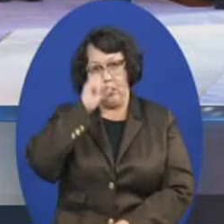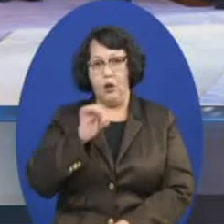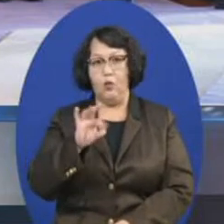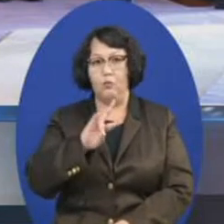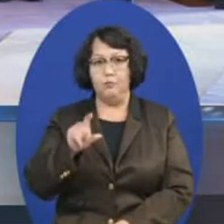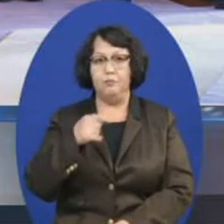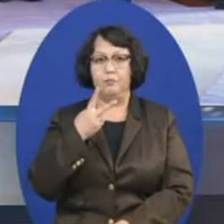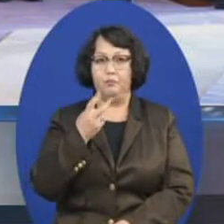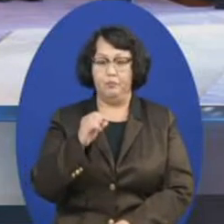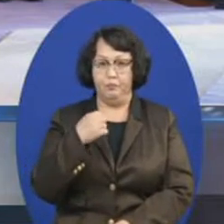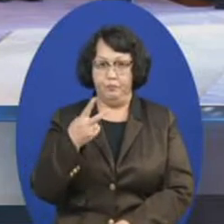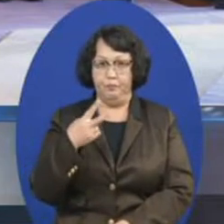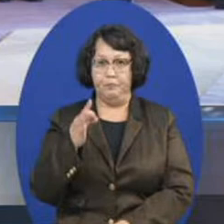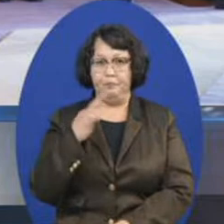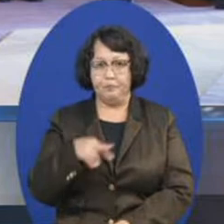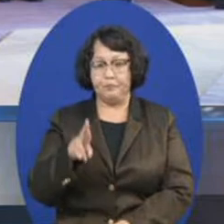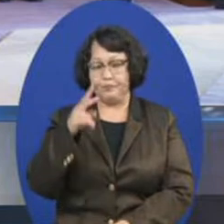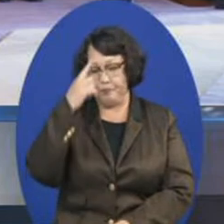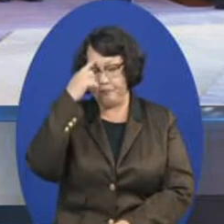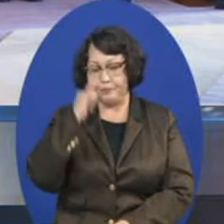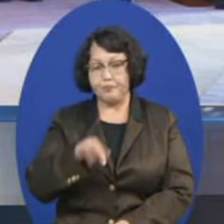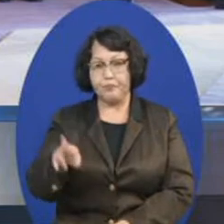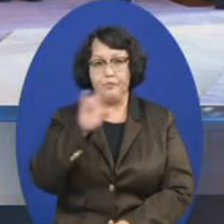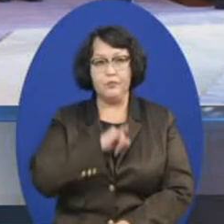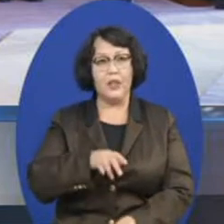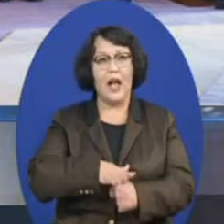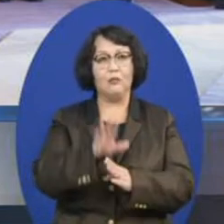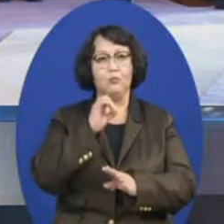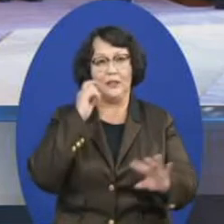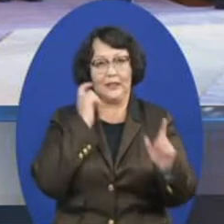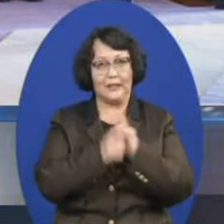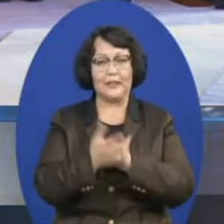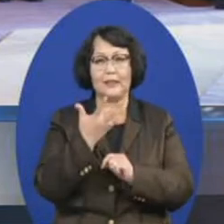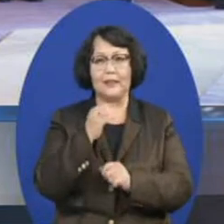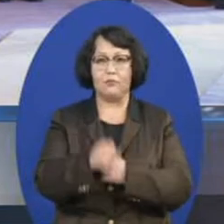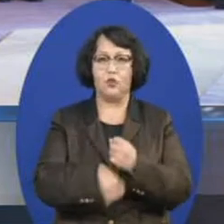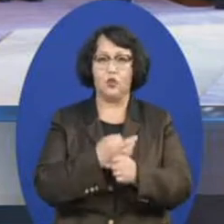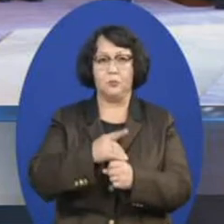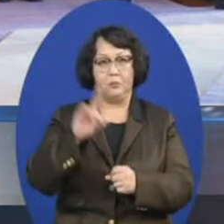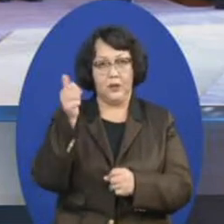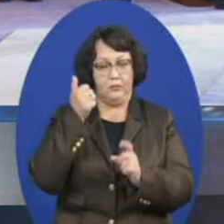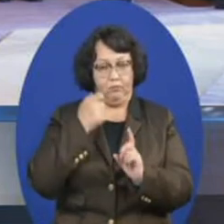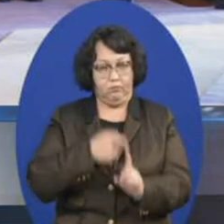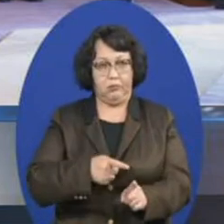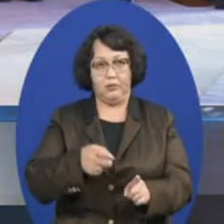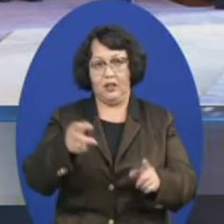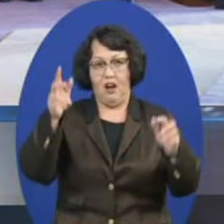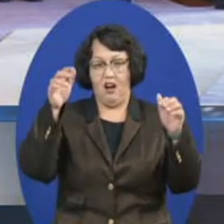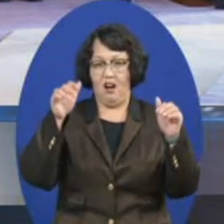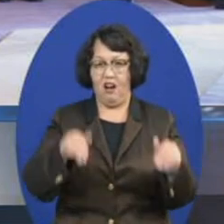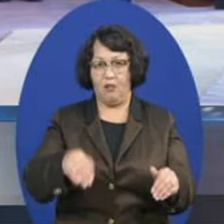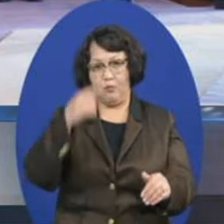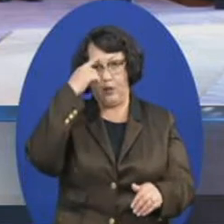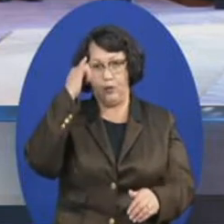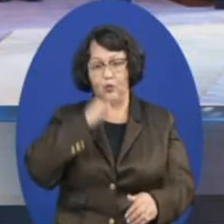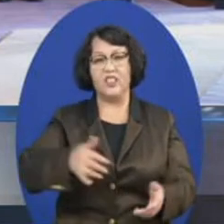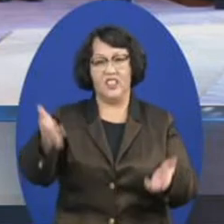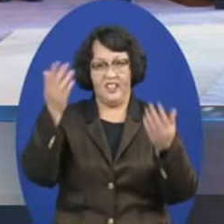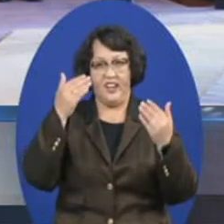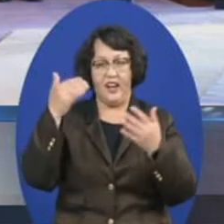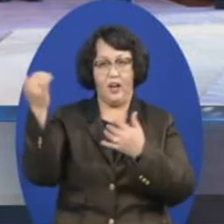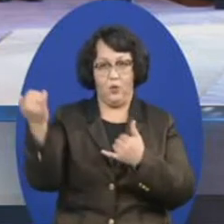сайд Оюу Эрдэнэ 2022 онд болох Монгол-Японы хооронд дипломат харилцаа тогтоосны 50 жилийн өв тохиолдуулаад цогжаахланд Эзэн хааныг Монгол